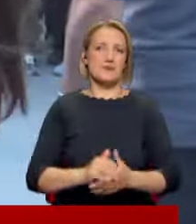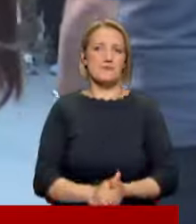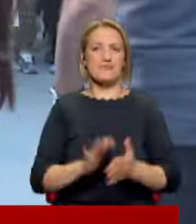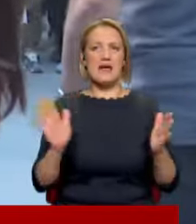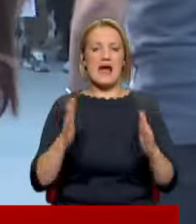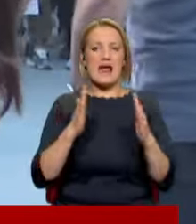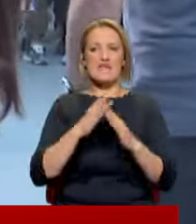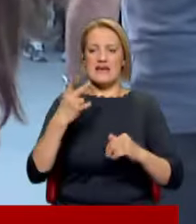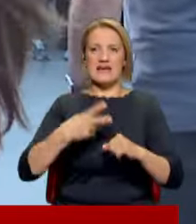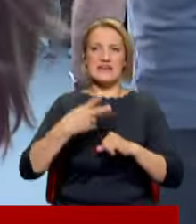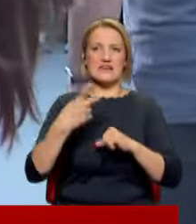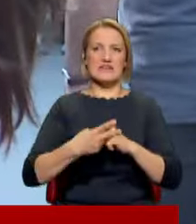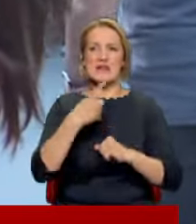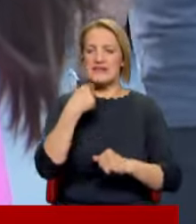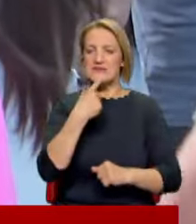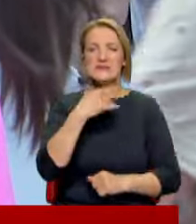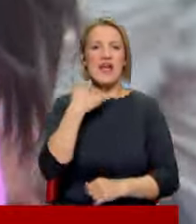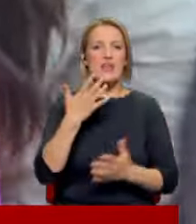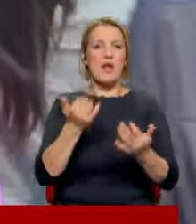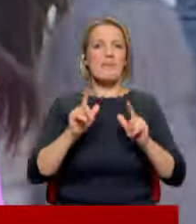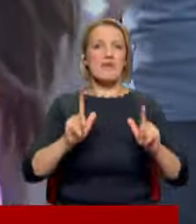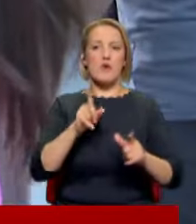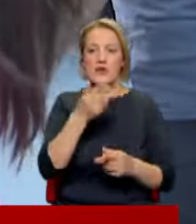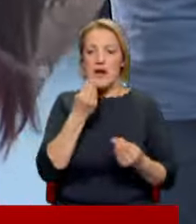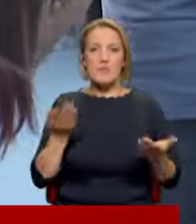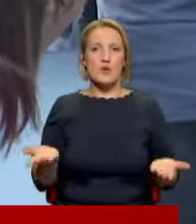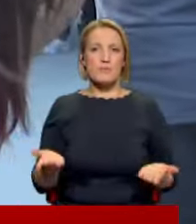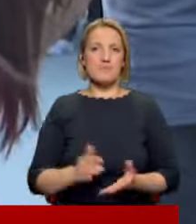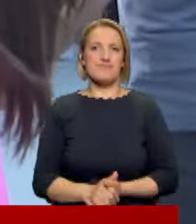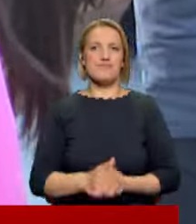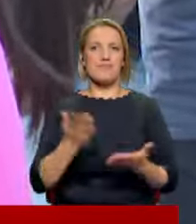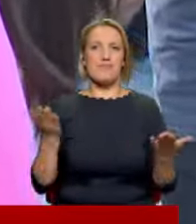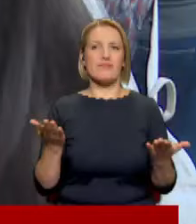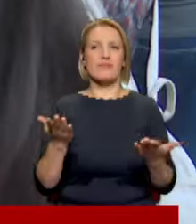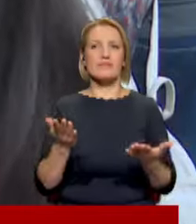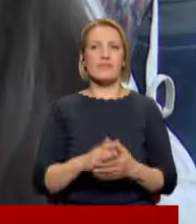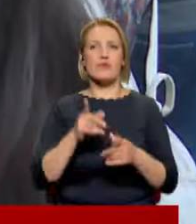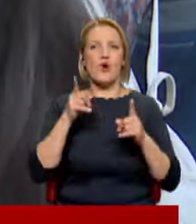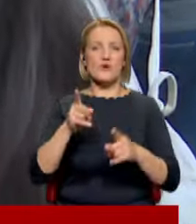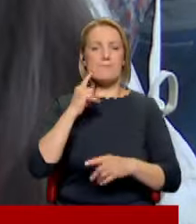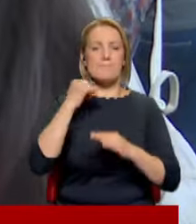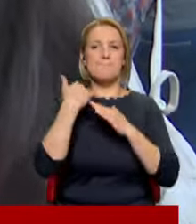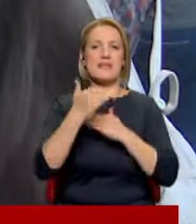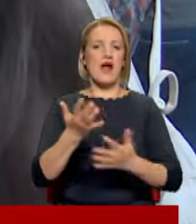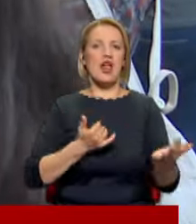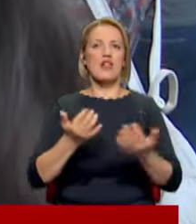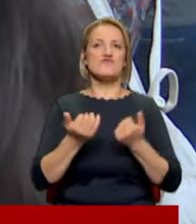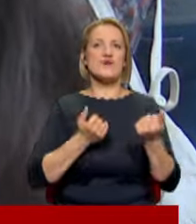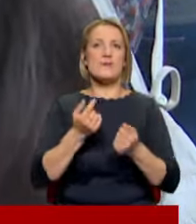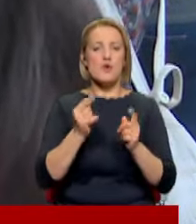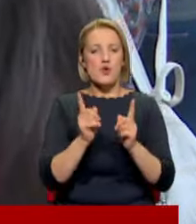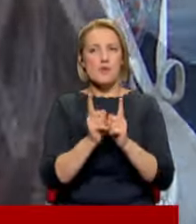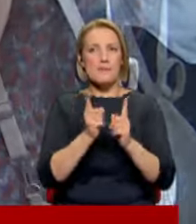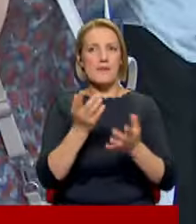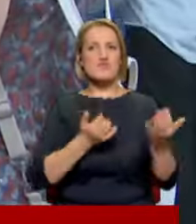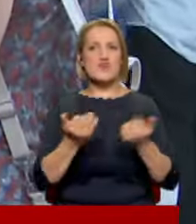eve 2 haftada mesela hakkımızı yememiz gerekiyor. Onu yemiyoruz yani. Farklı değerimiz yok yani. Orada millete alışveriş yapıyorum. O